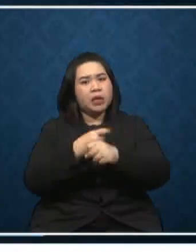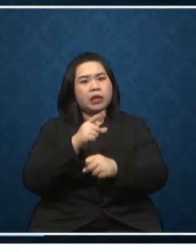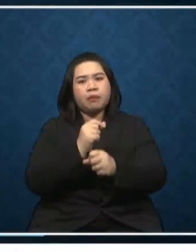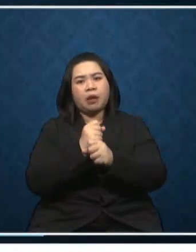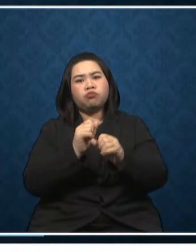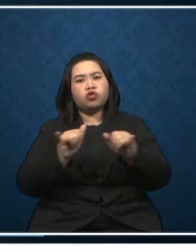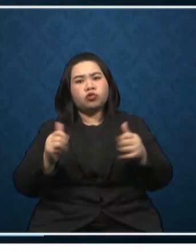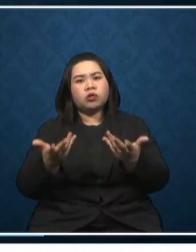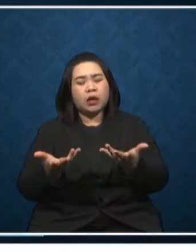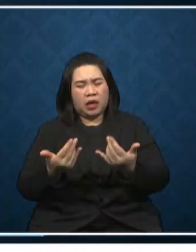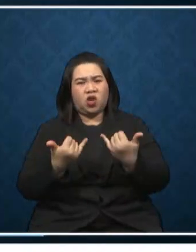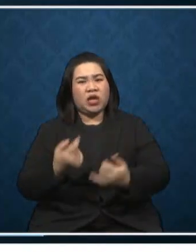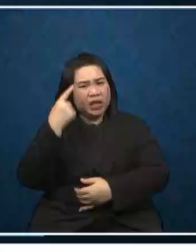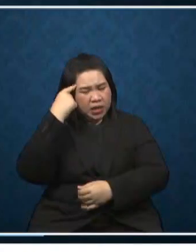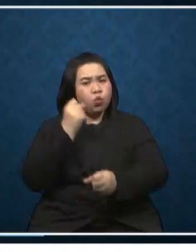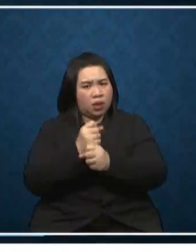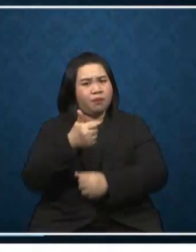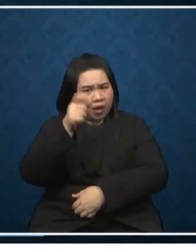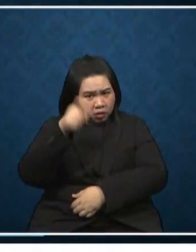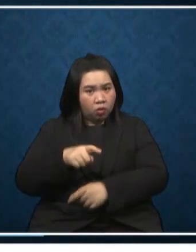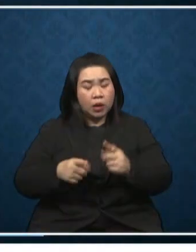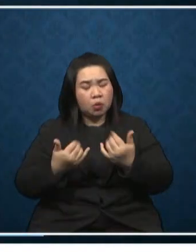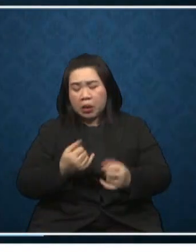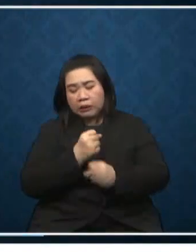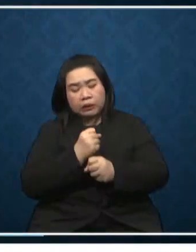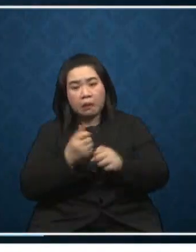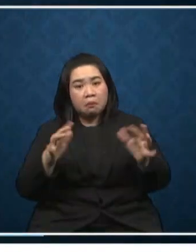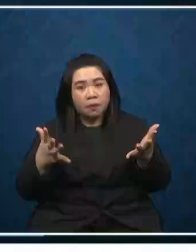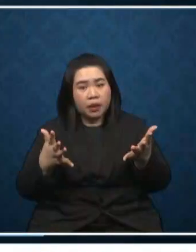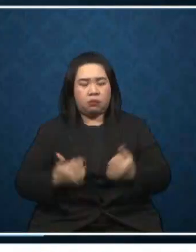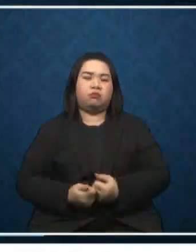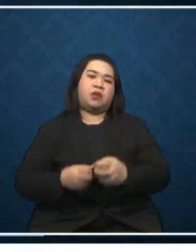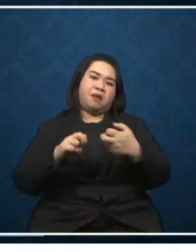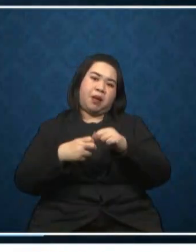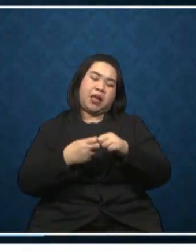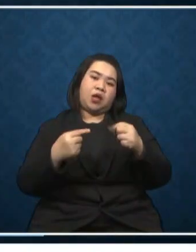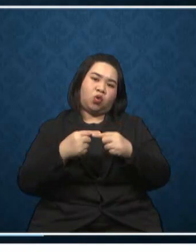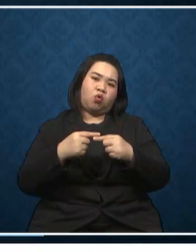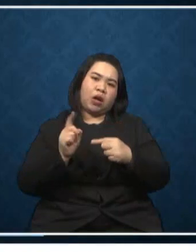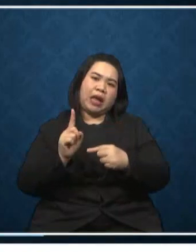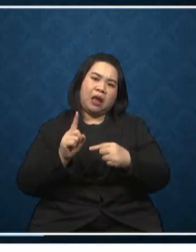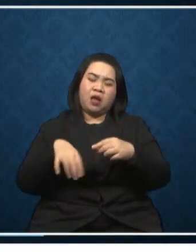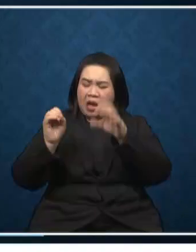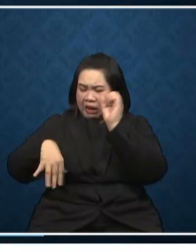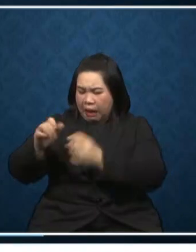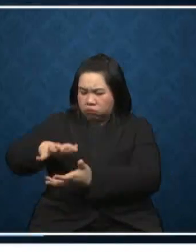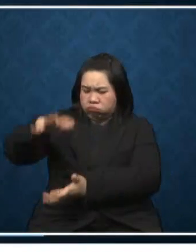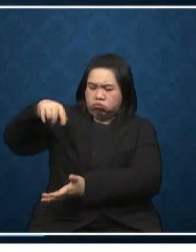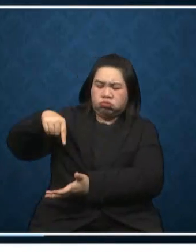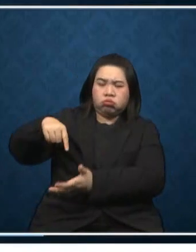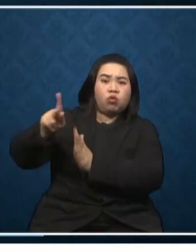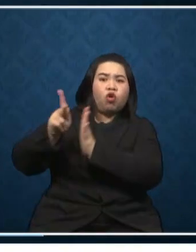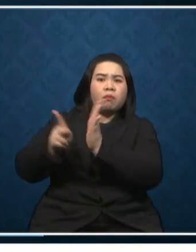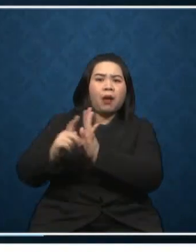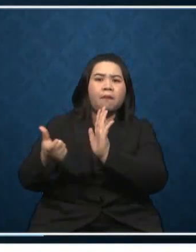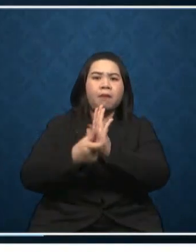สำ่ายนี้ผมคดวา จะนาจะออกได้ ก็ยงออกไม่ได้เพรฉั้กดหมายกทำจัดกากขากร OEEE ก็ยัไม่ออกเมอไม่ออก ก